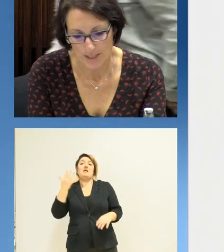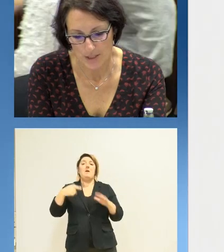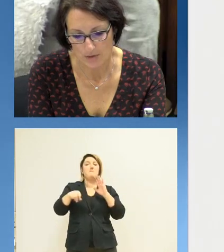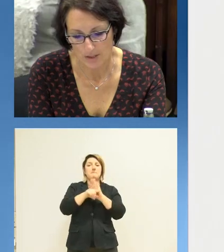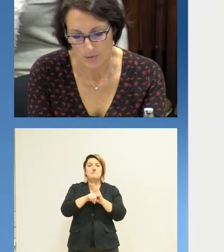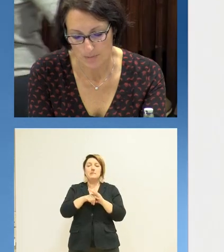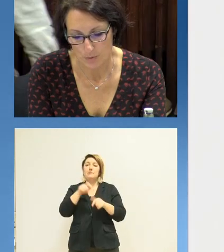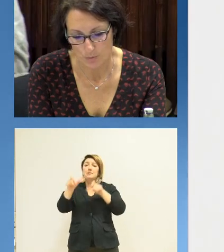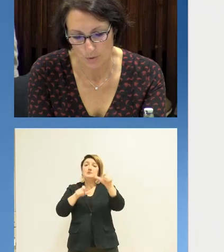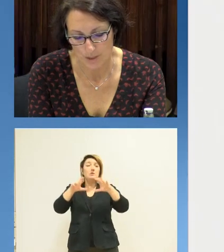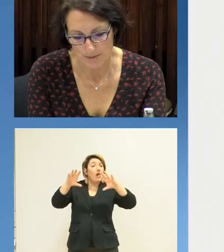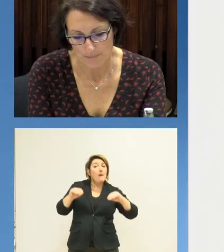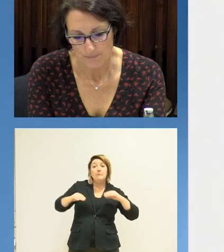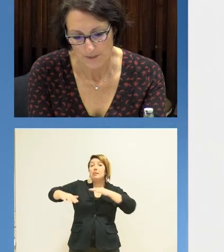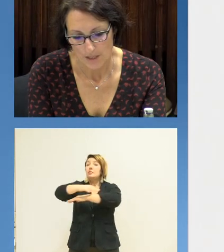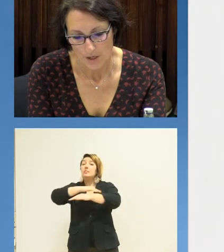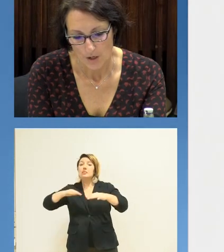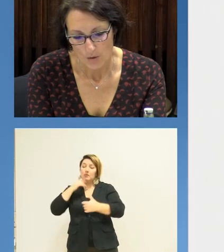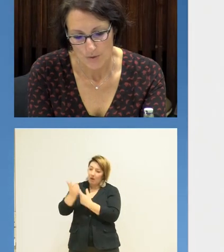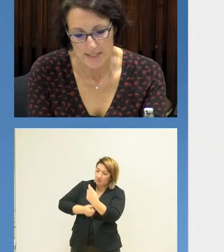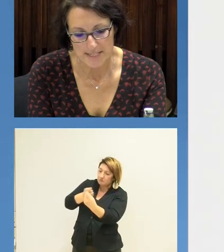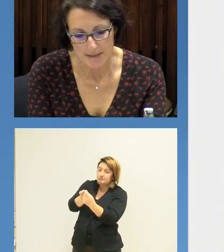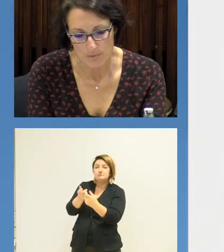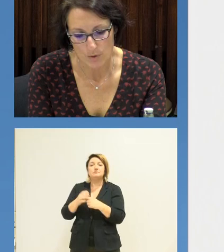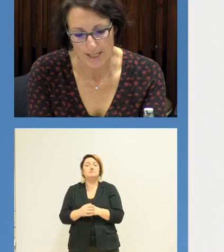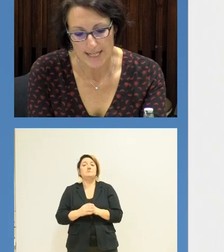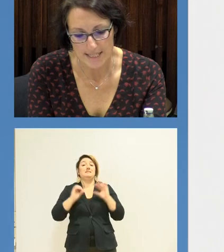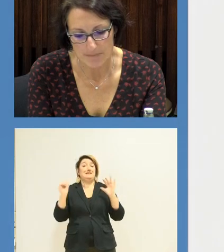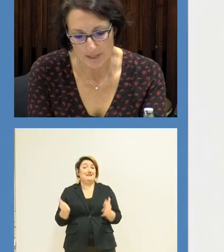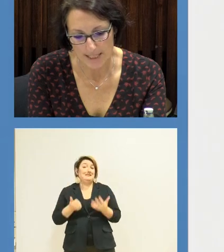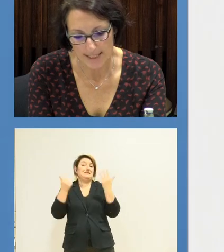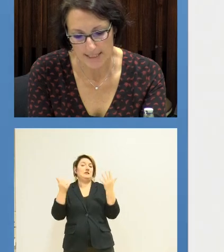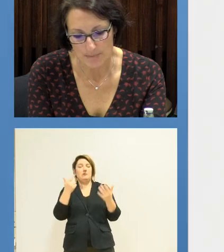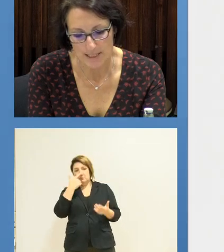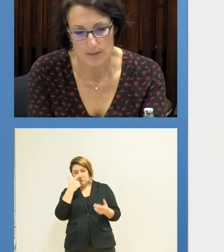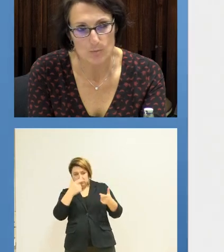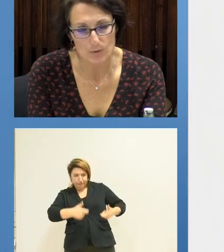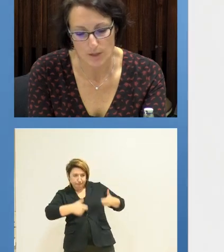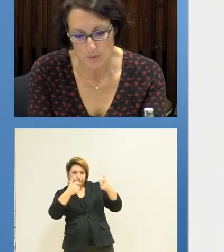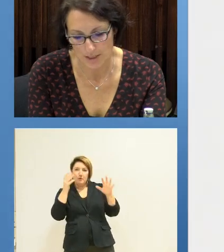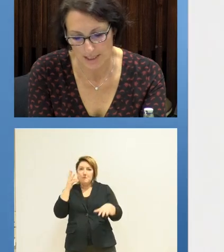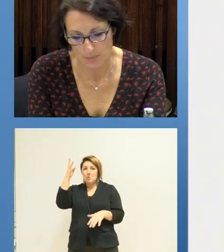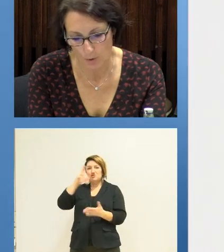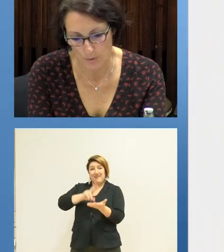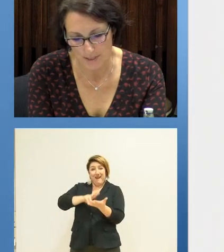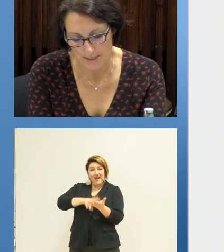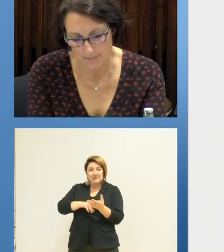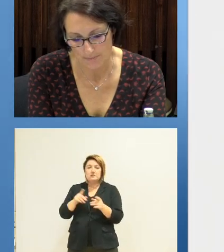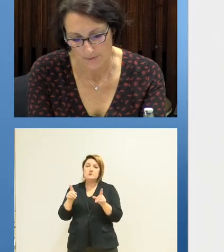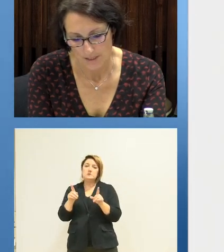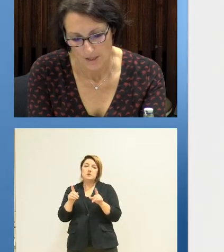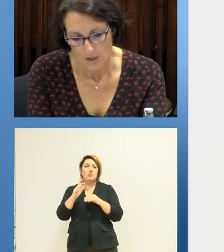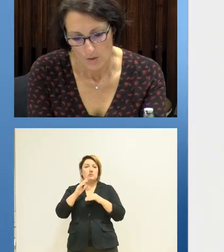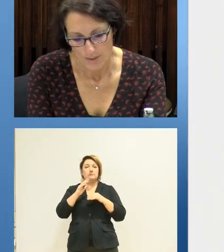usagers dans la conception du projet le sixième le réalisme et la crédibilité du montage juridique proposer